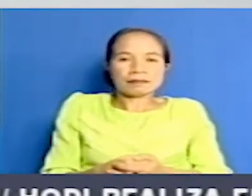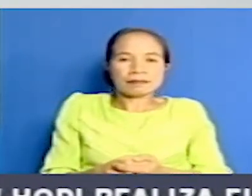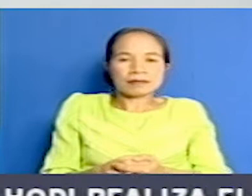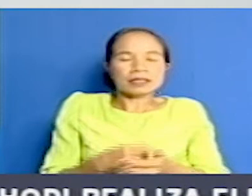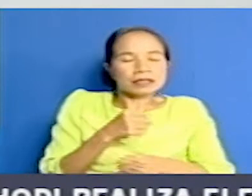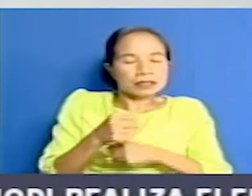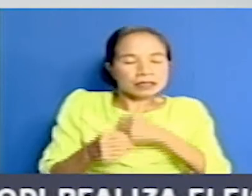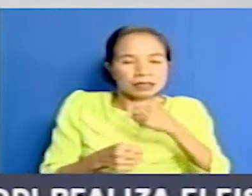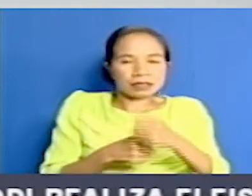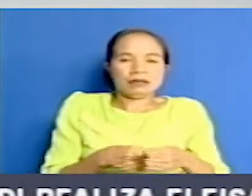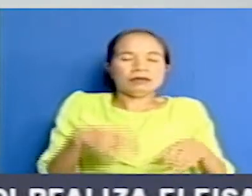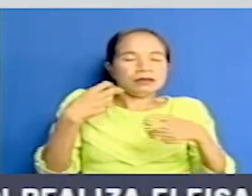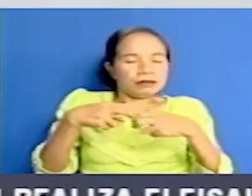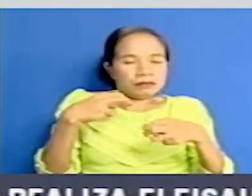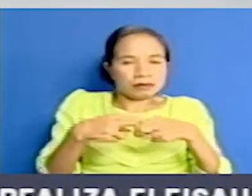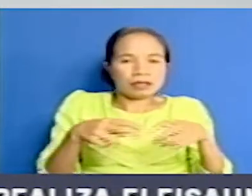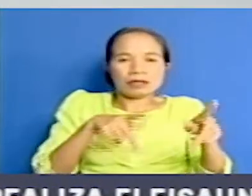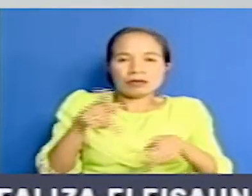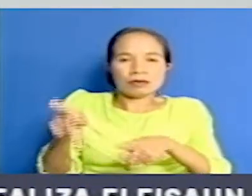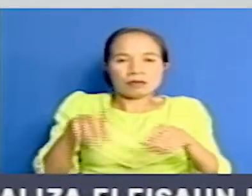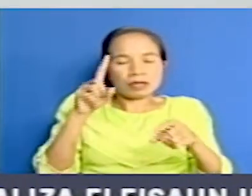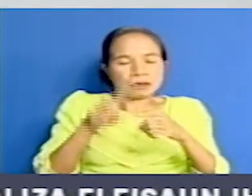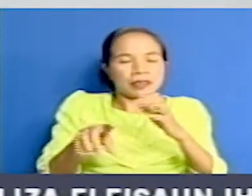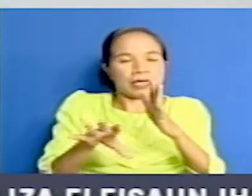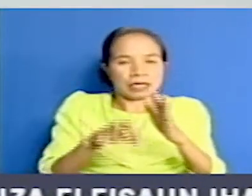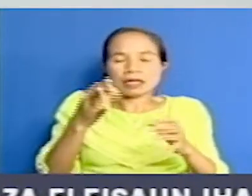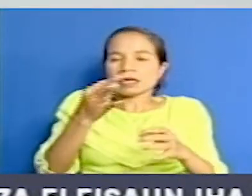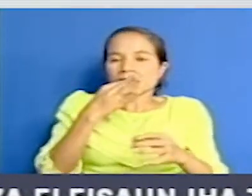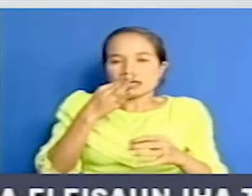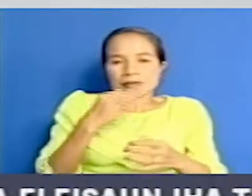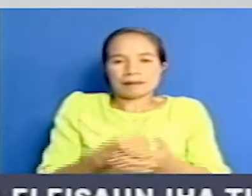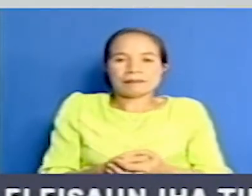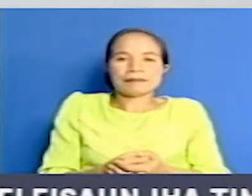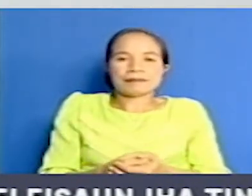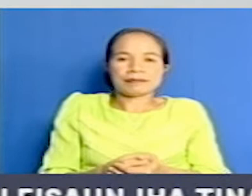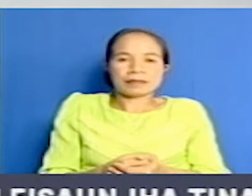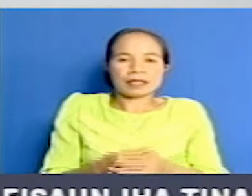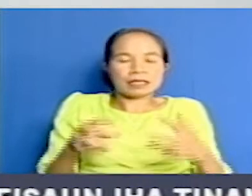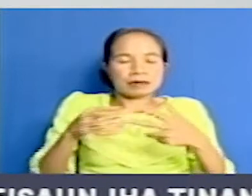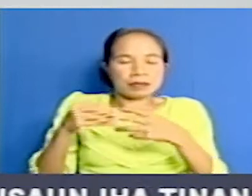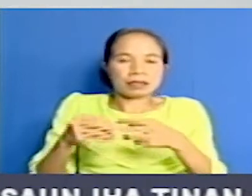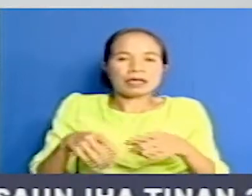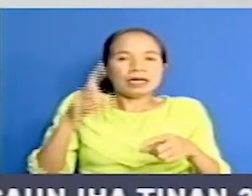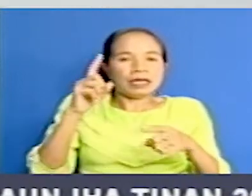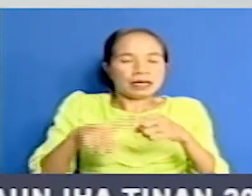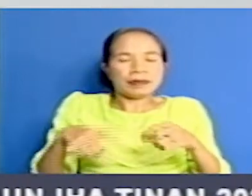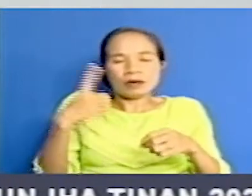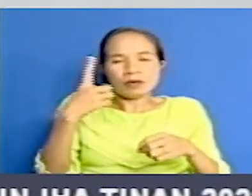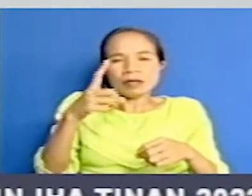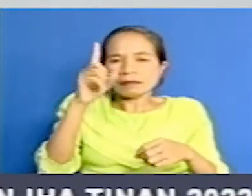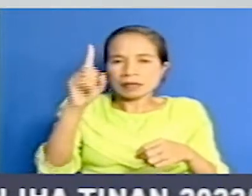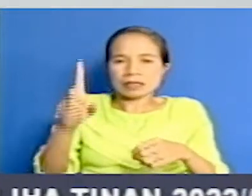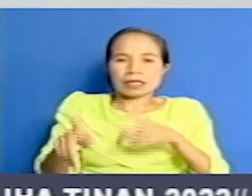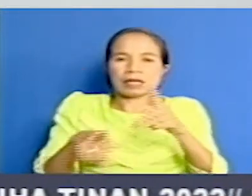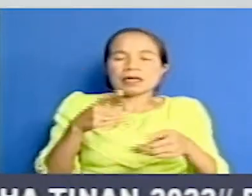teus nosso sargalam, comunidade la bele ketan hayang rumah. Kuliah sonaga, kita mampir dari dependensi dari ba